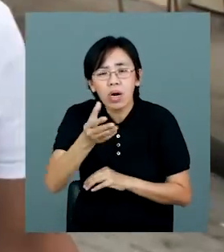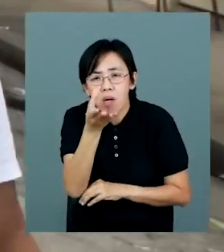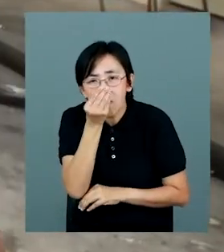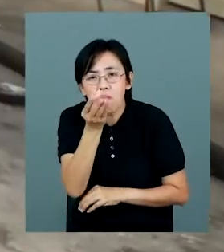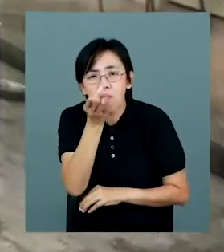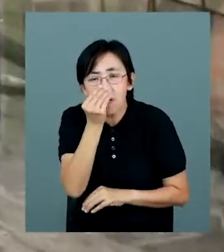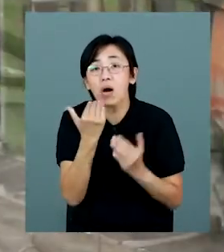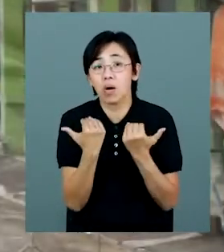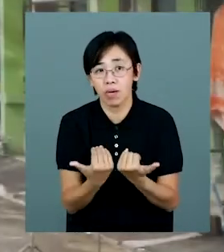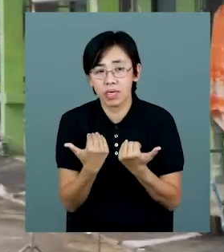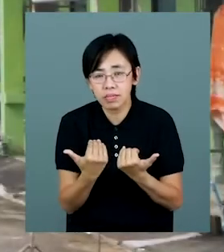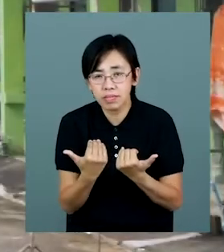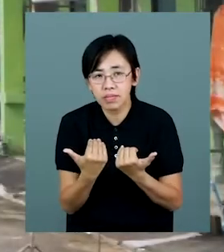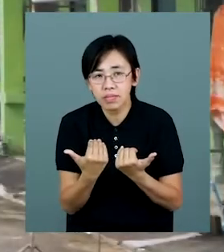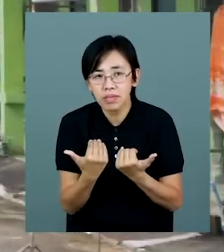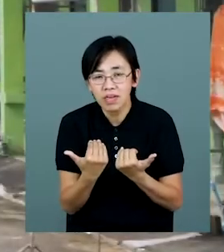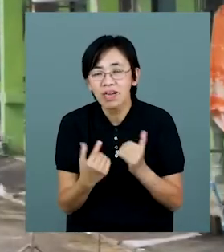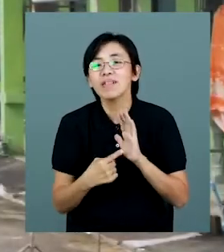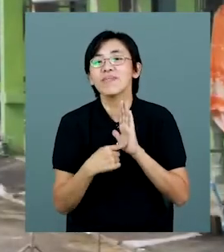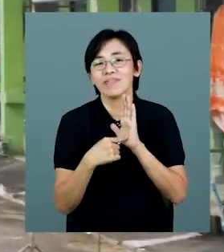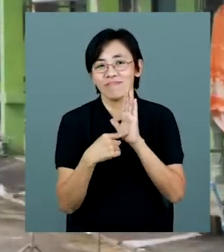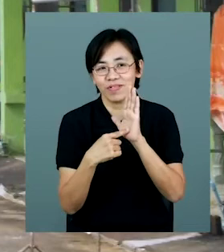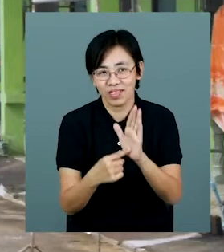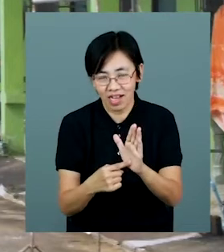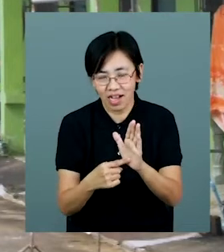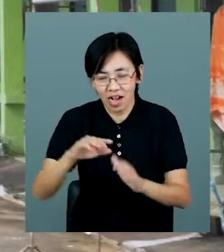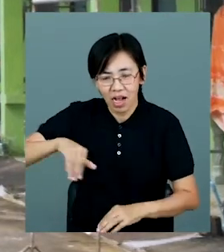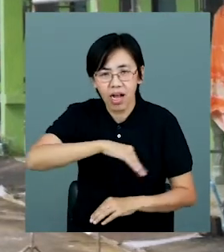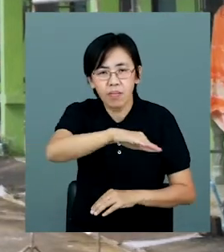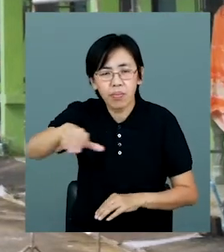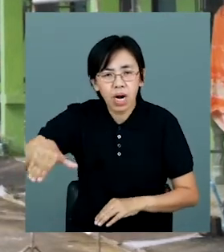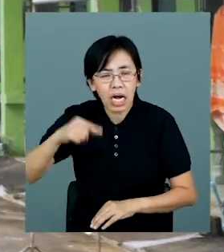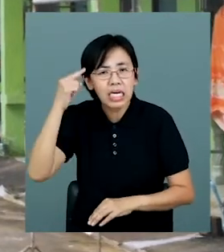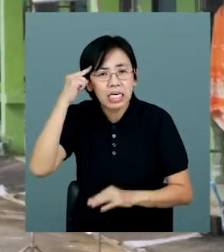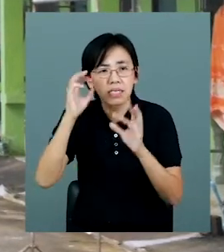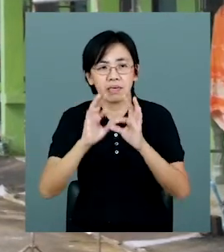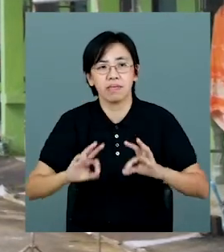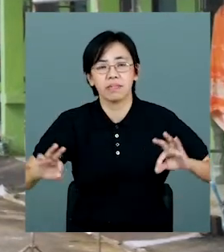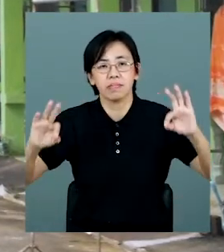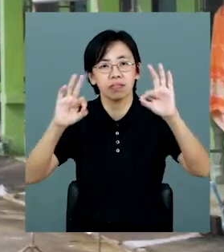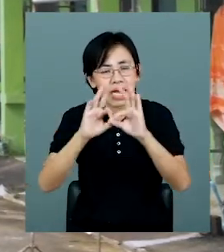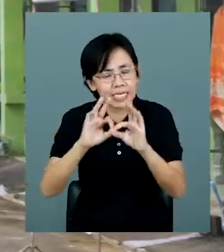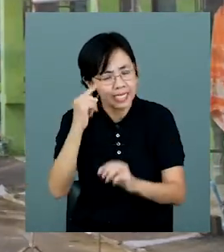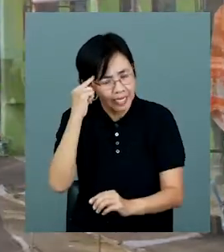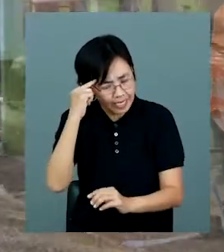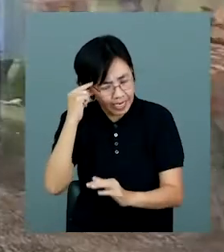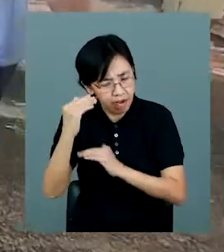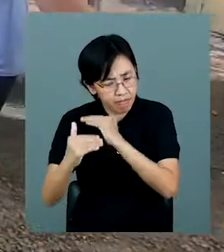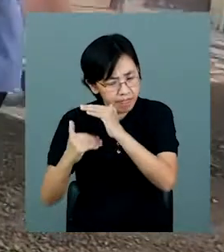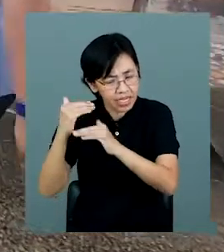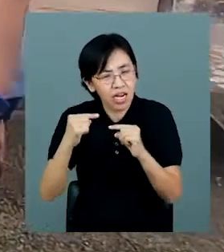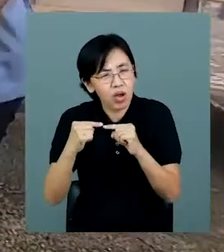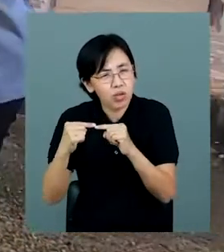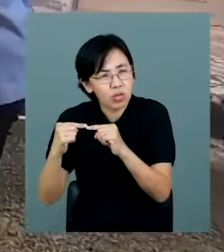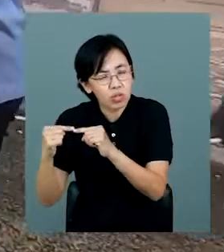นี้นะครับก็อาจจะเรียกได้ว่าเป็นโมเดลที่ทำให้เราเห็นความสำคัญและก็ไปต่อยอดในการพัฒ